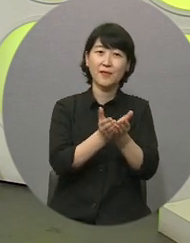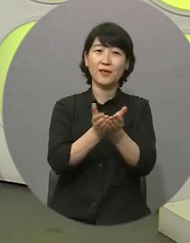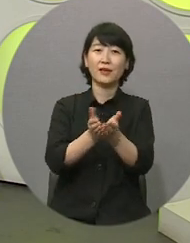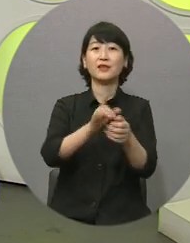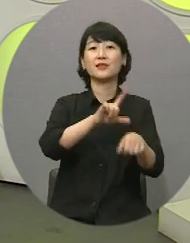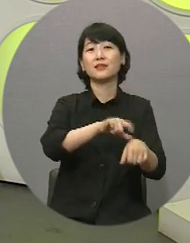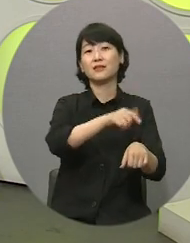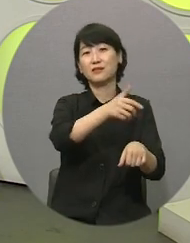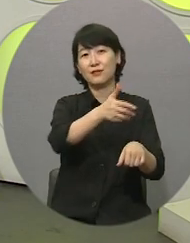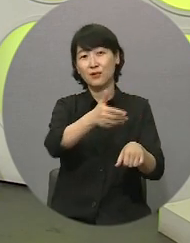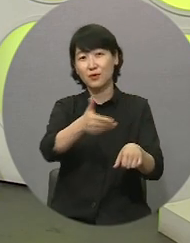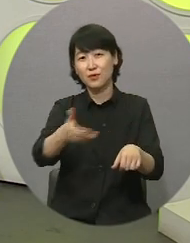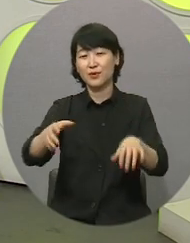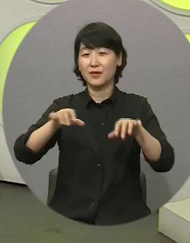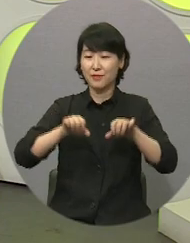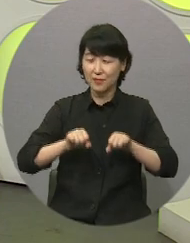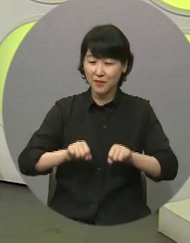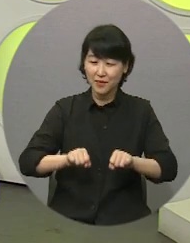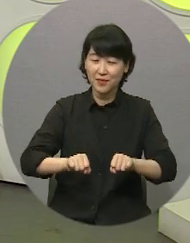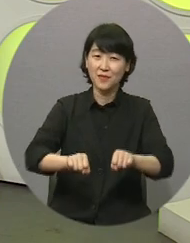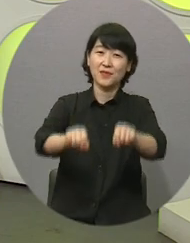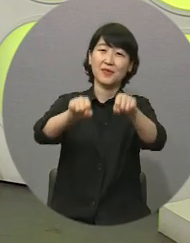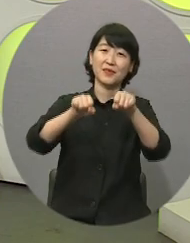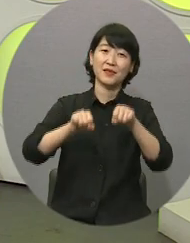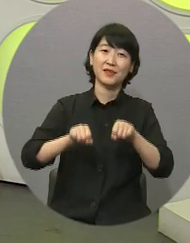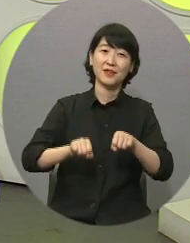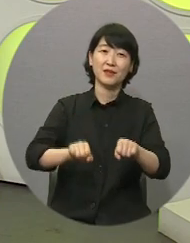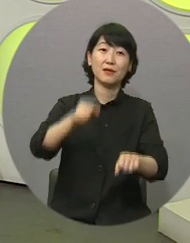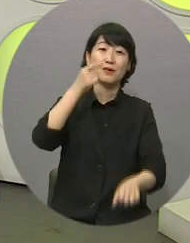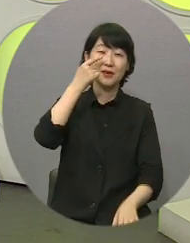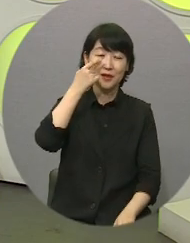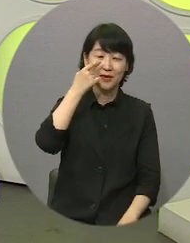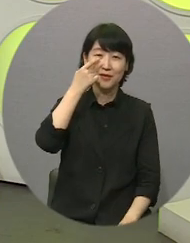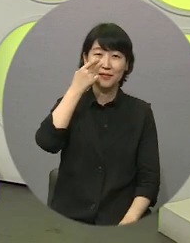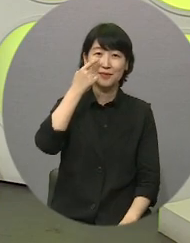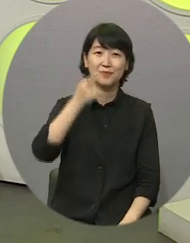세월에 너를 쳐다보자